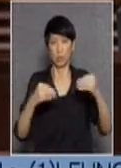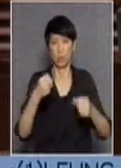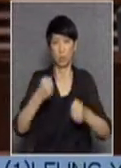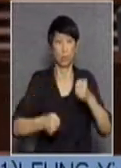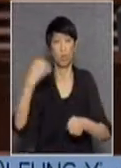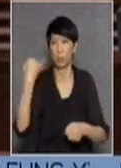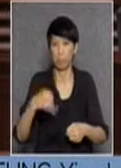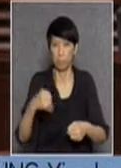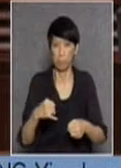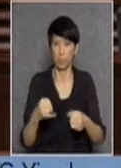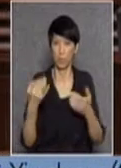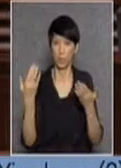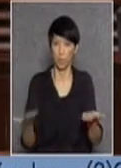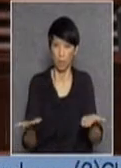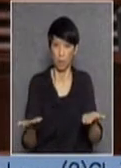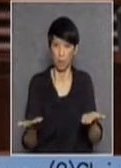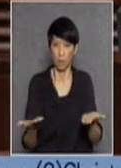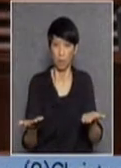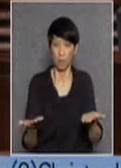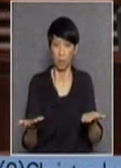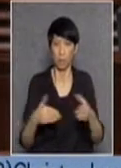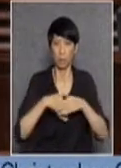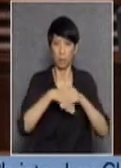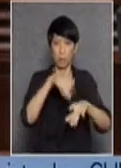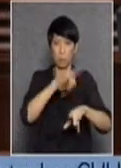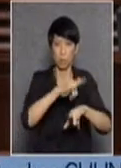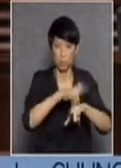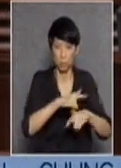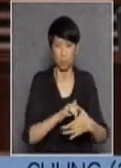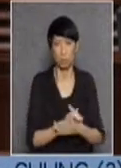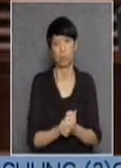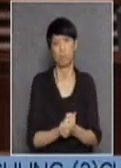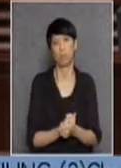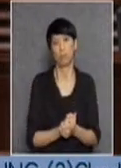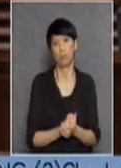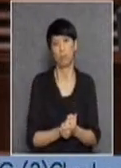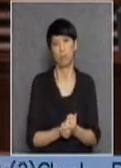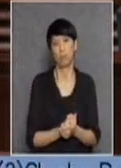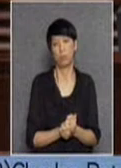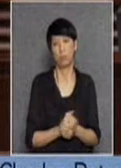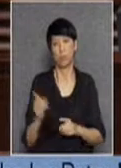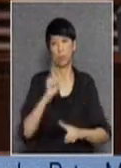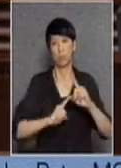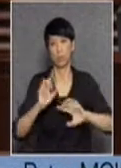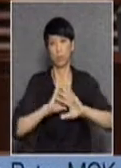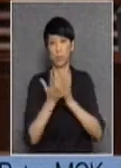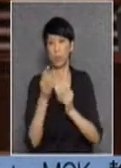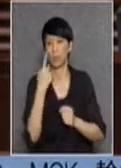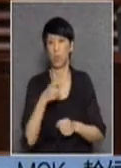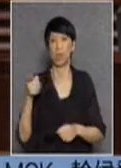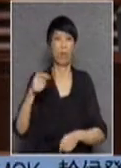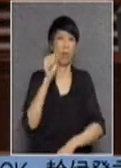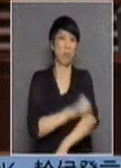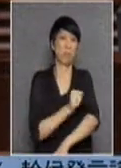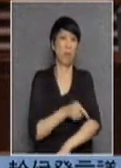那他会，所以他会怎样呢？他不去领取综援咯。那不知道自由党会不会说啊，乜你这么懒的，你